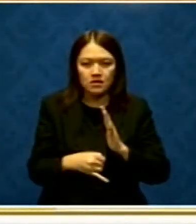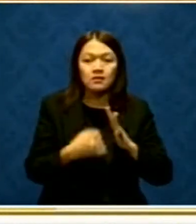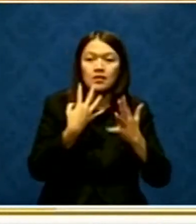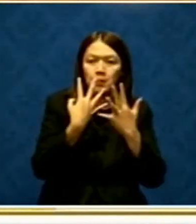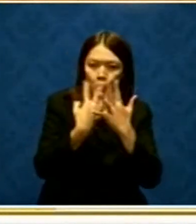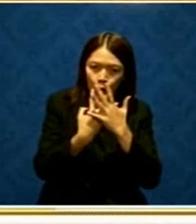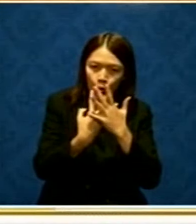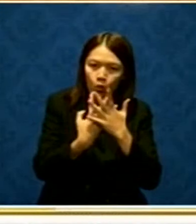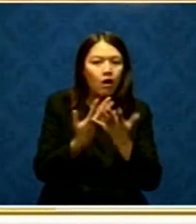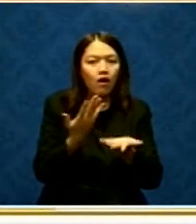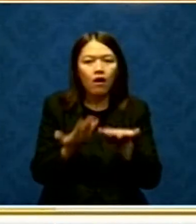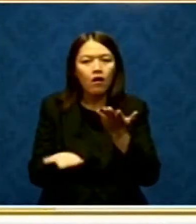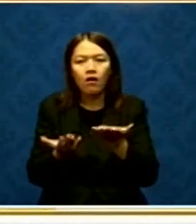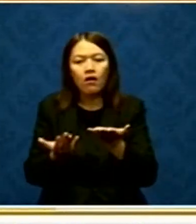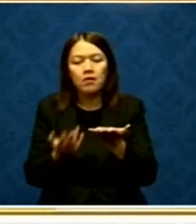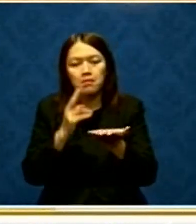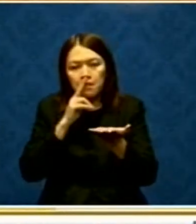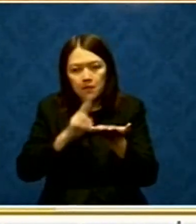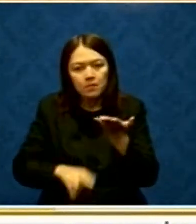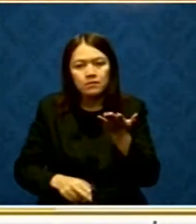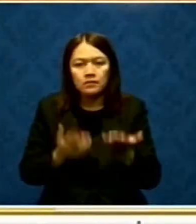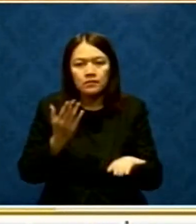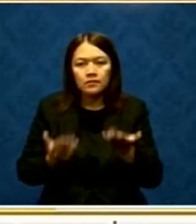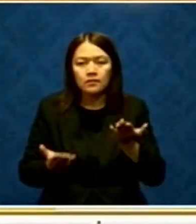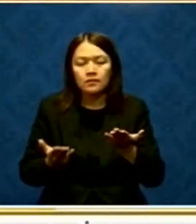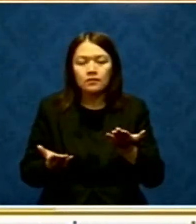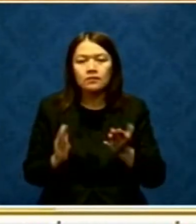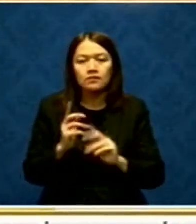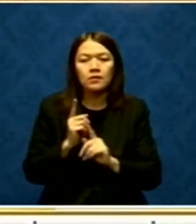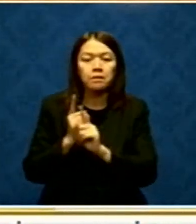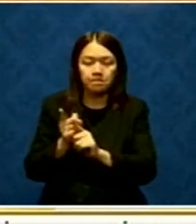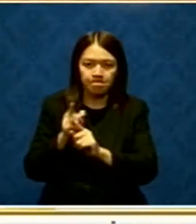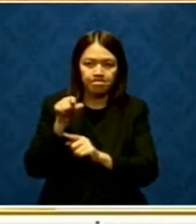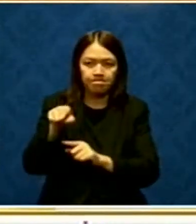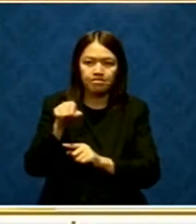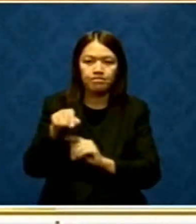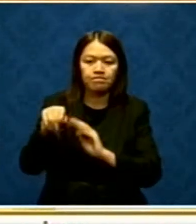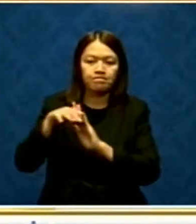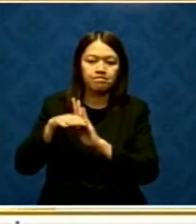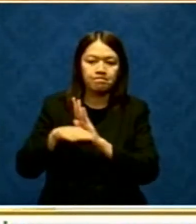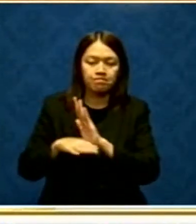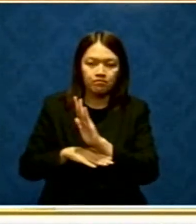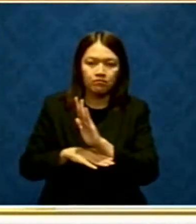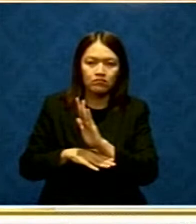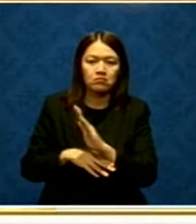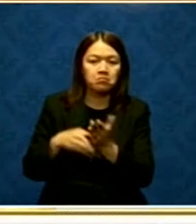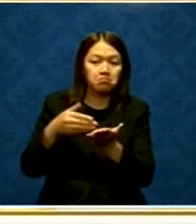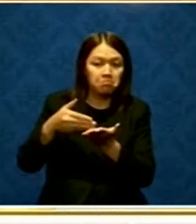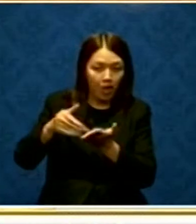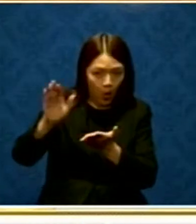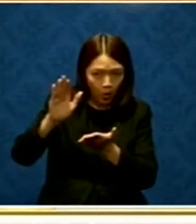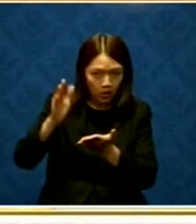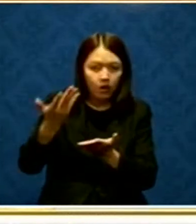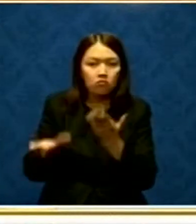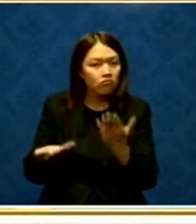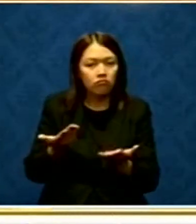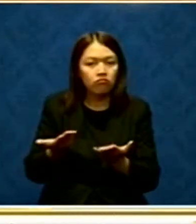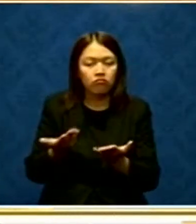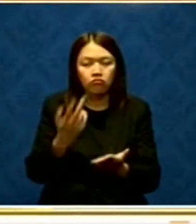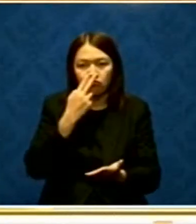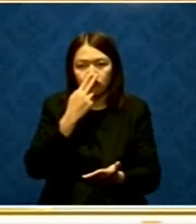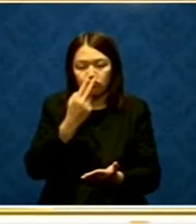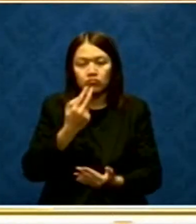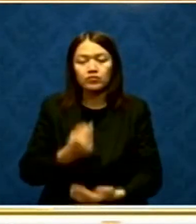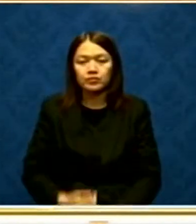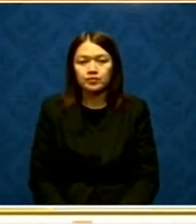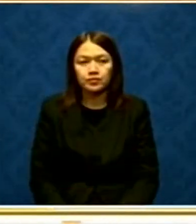คุกอะไรก็ว่ากันไปทางวินัยให้ออกหลุดออกไล่ออกก็จะต้องว่ากันไปและท้ายที่สุด